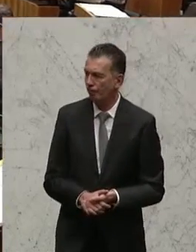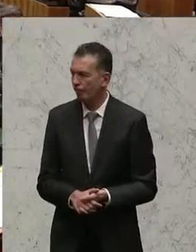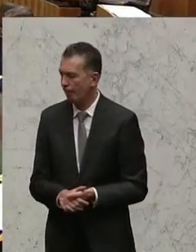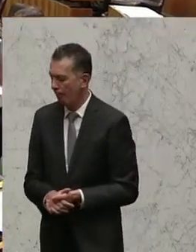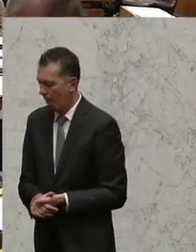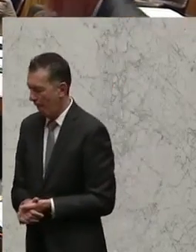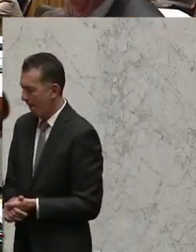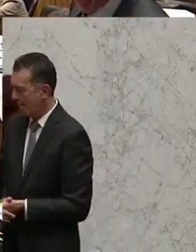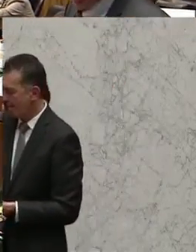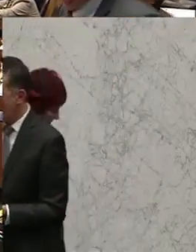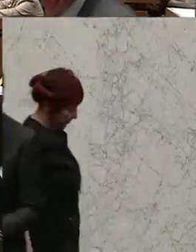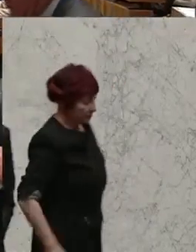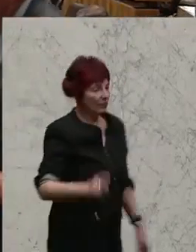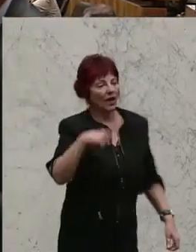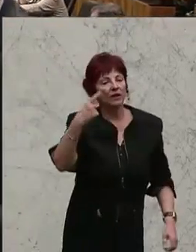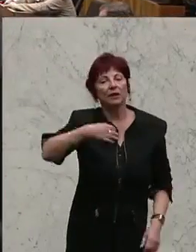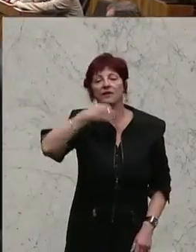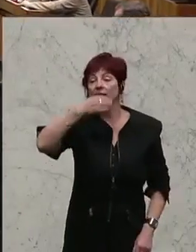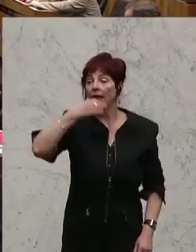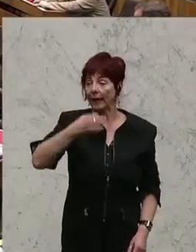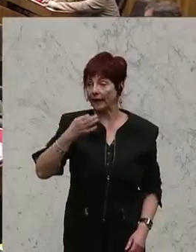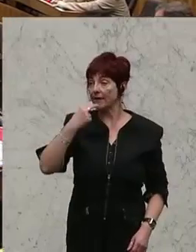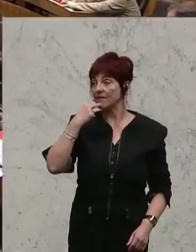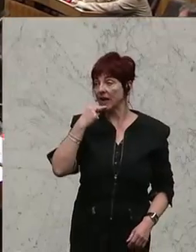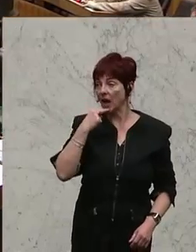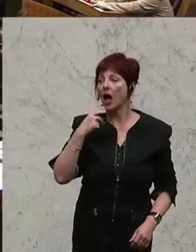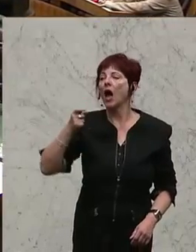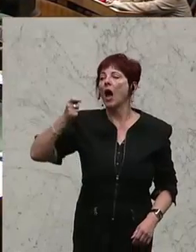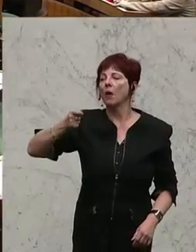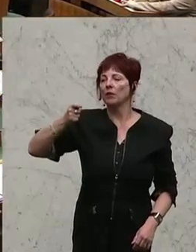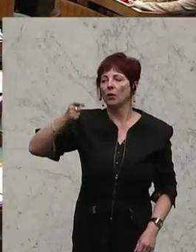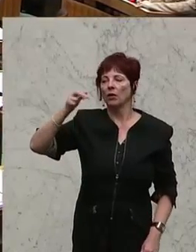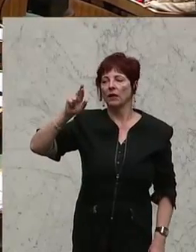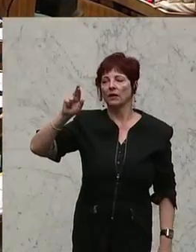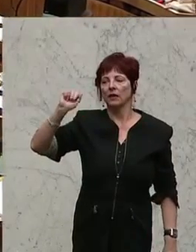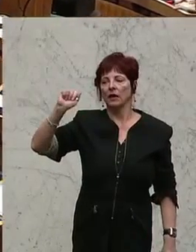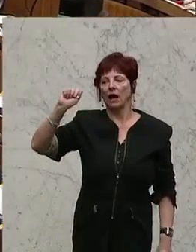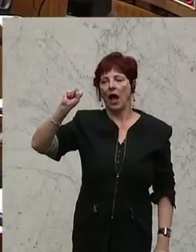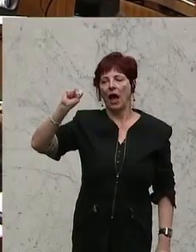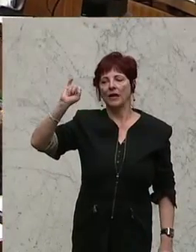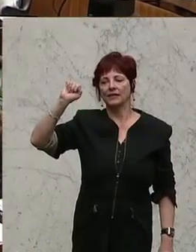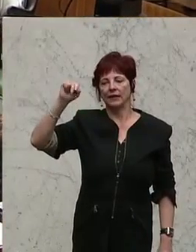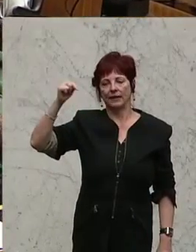Die Novelle bringe eine Verbesserung der Apothekerleistungen, betont Marianne Gusenbauer-Jäger von der SPÖ.